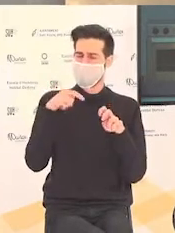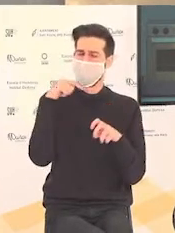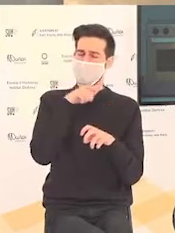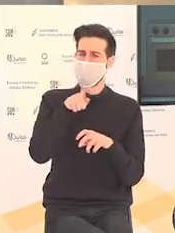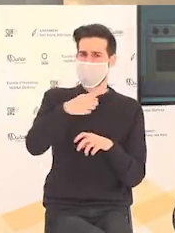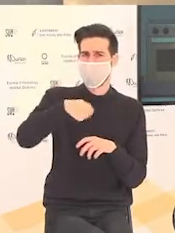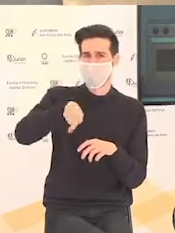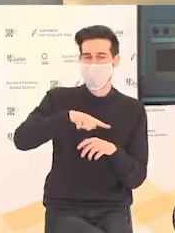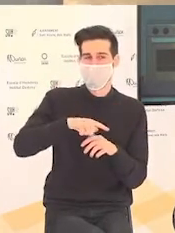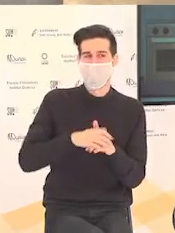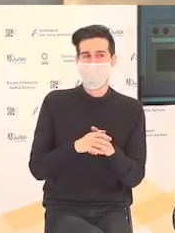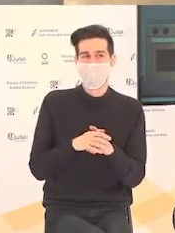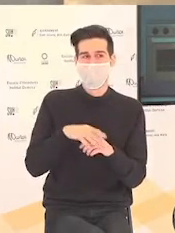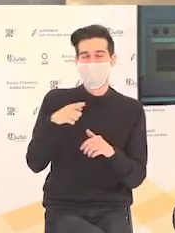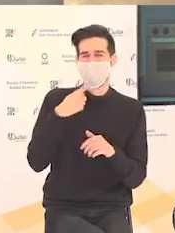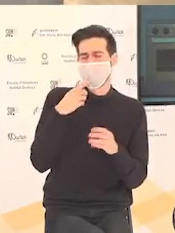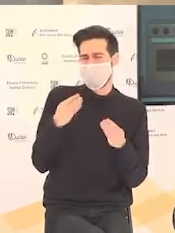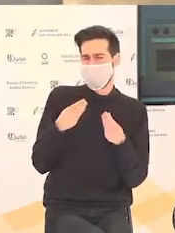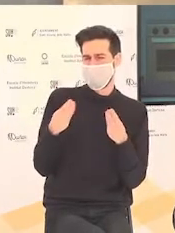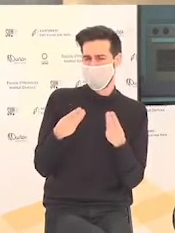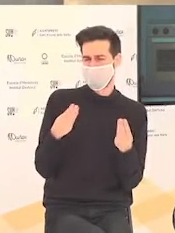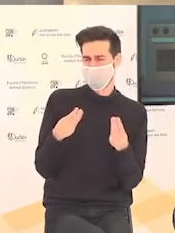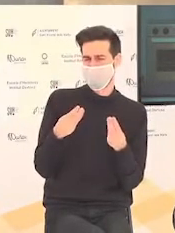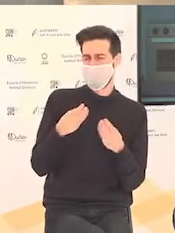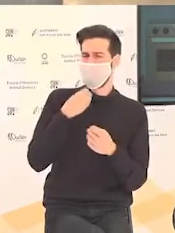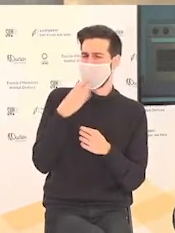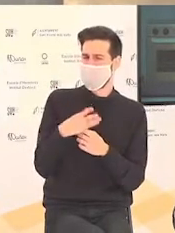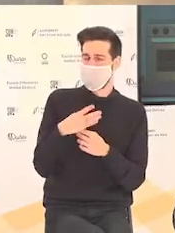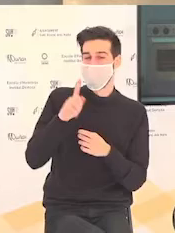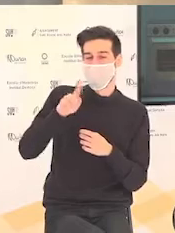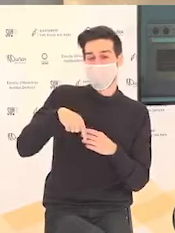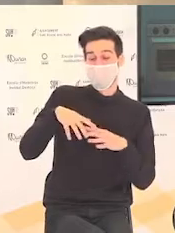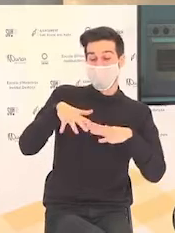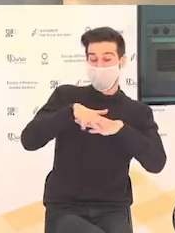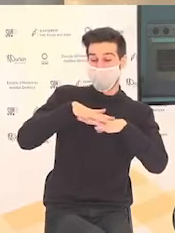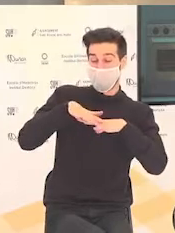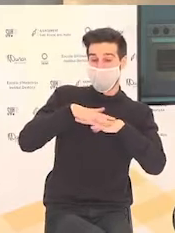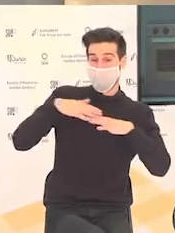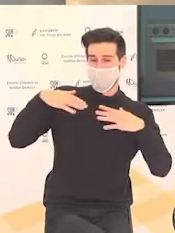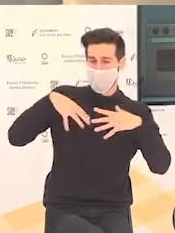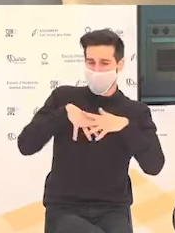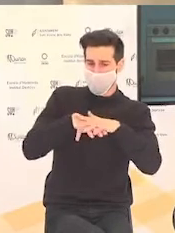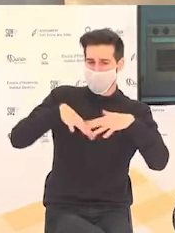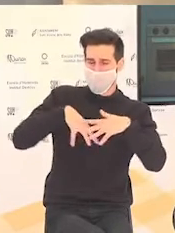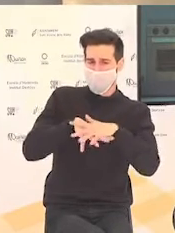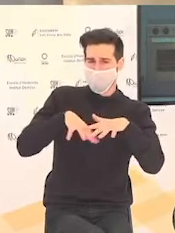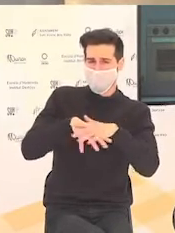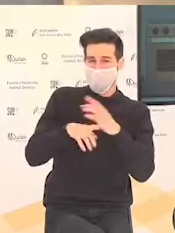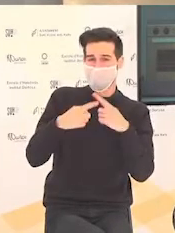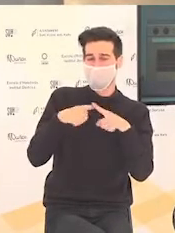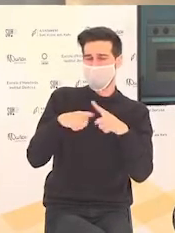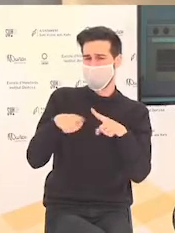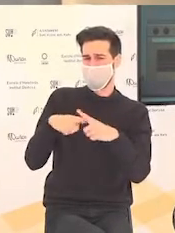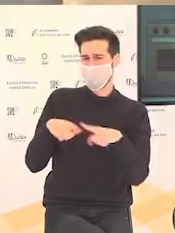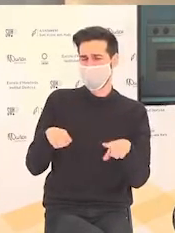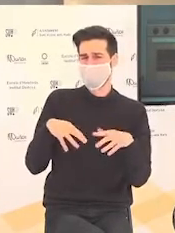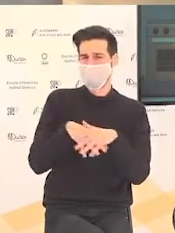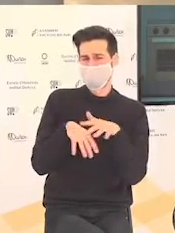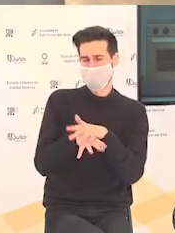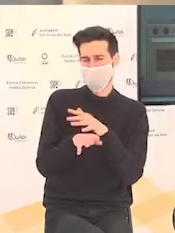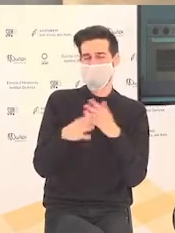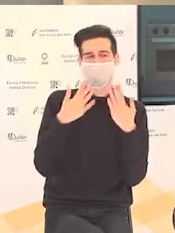it should have different textures inside. Y combinar distintas texturas también en el interior. Thank you very much. Muchísimas